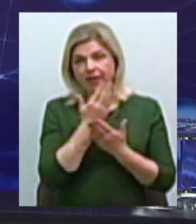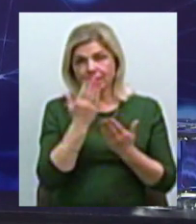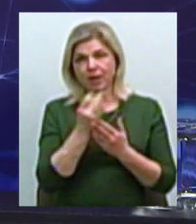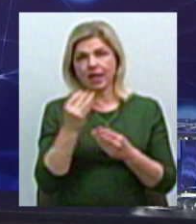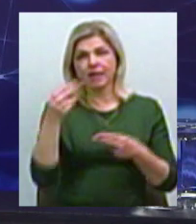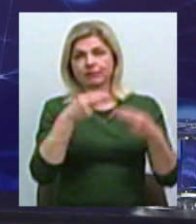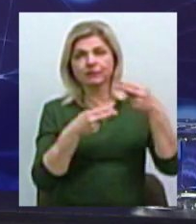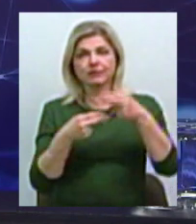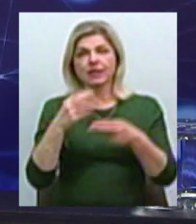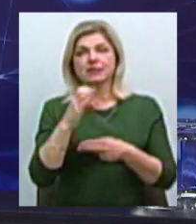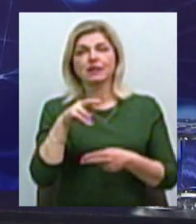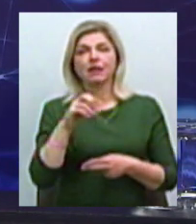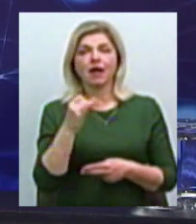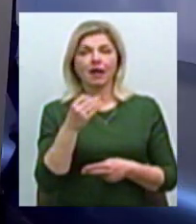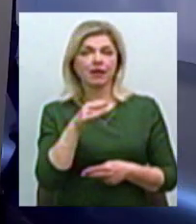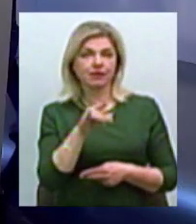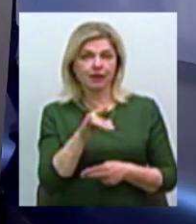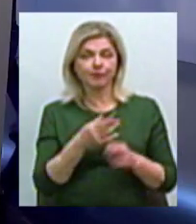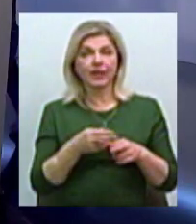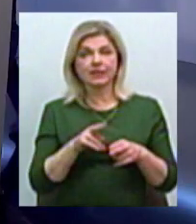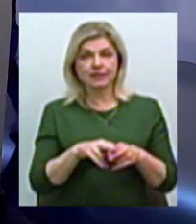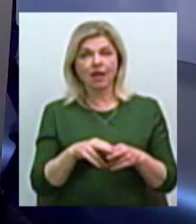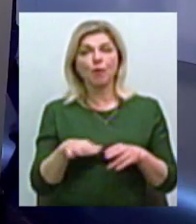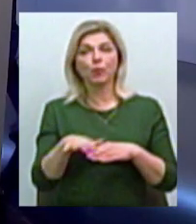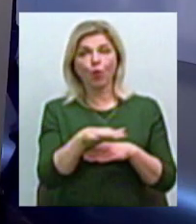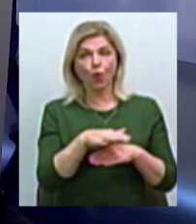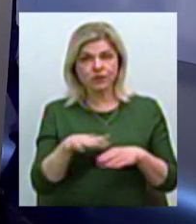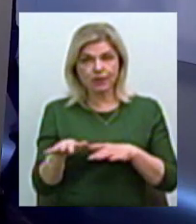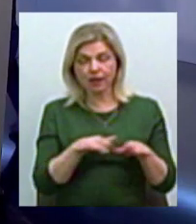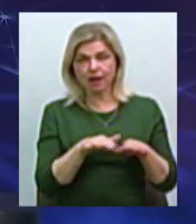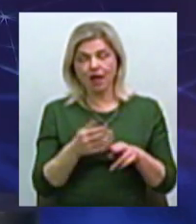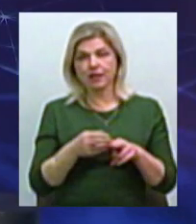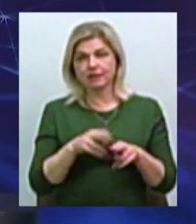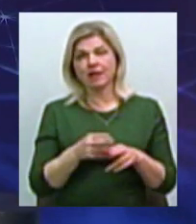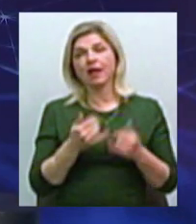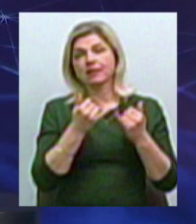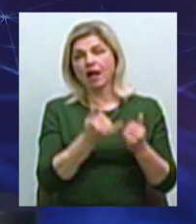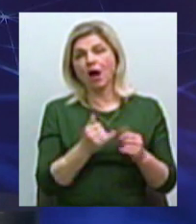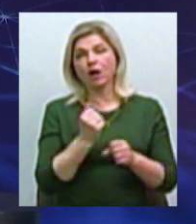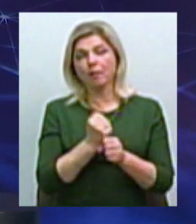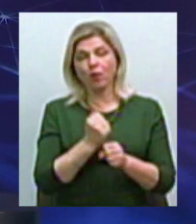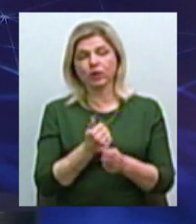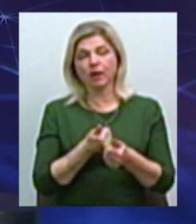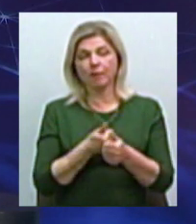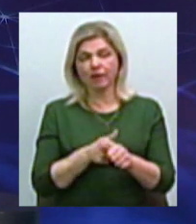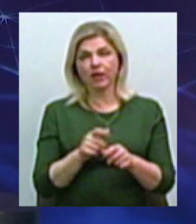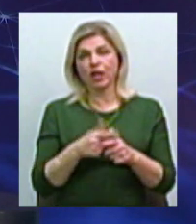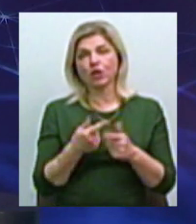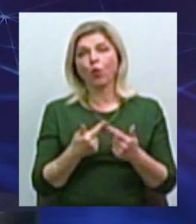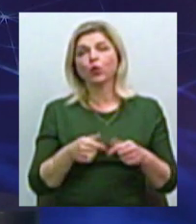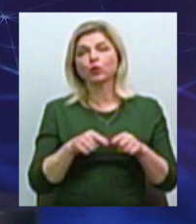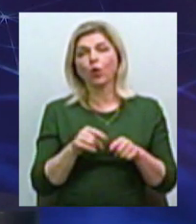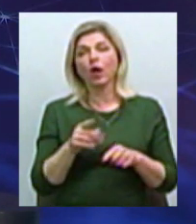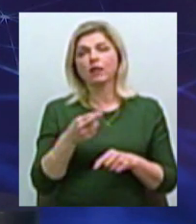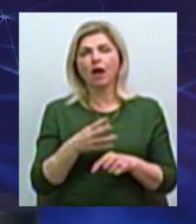тобто цей простір, він є не тільки для роботи чи бібліотеки, чи гуртку якогось, а для